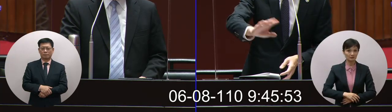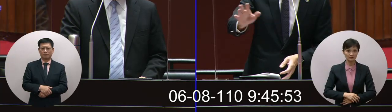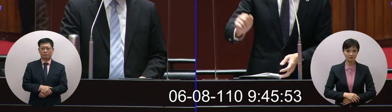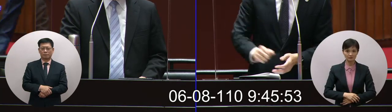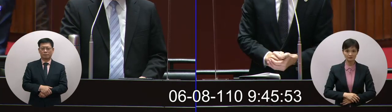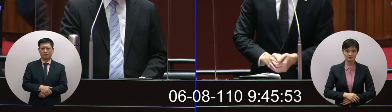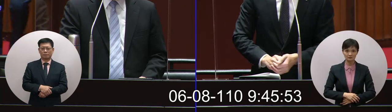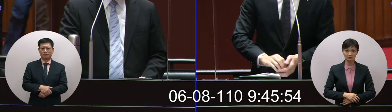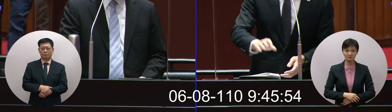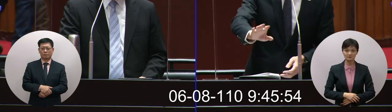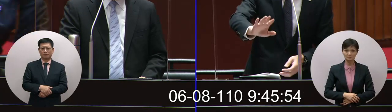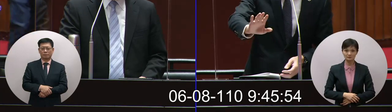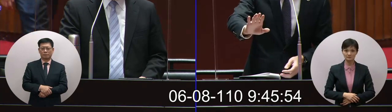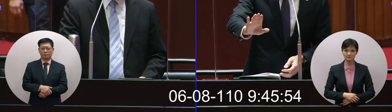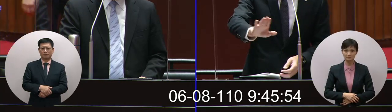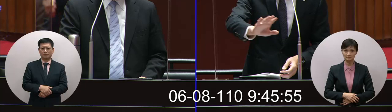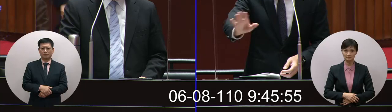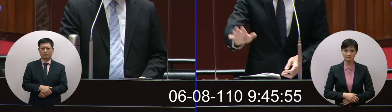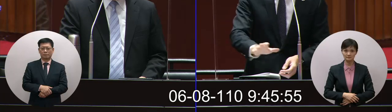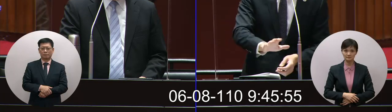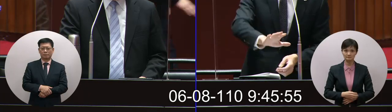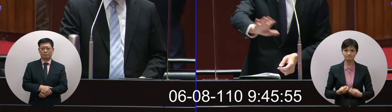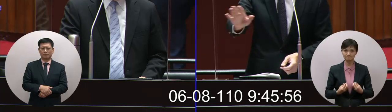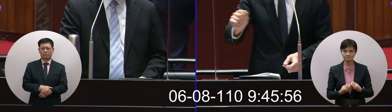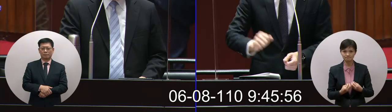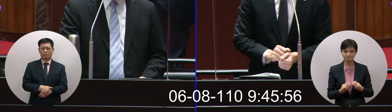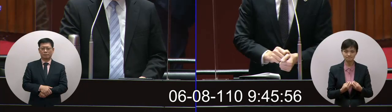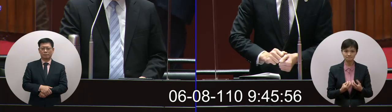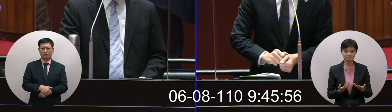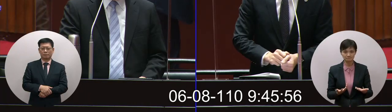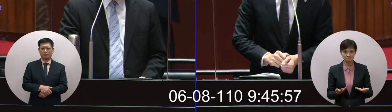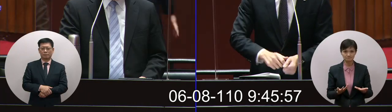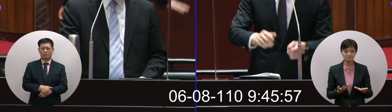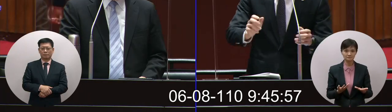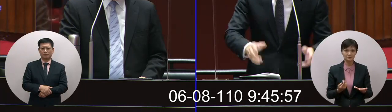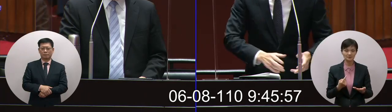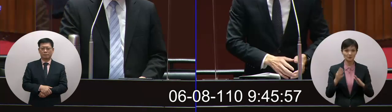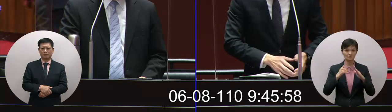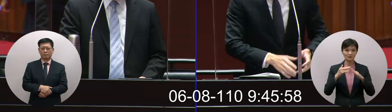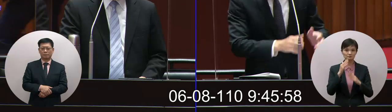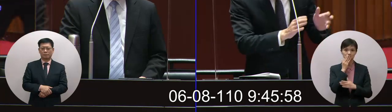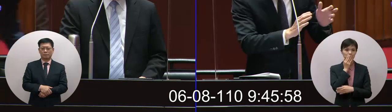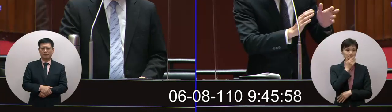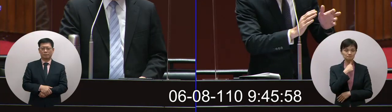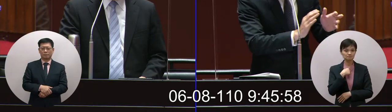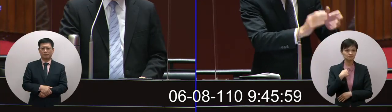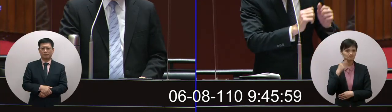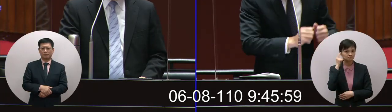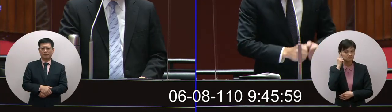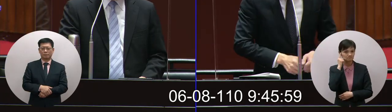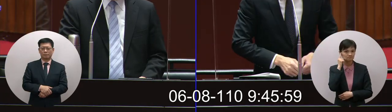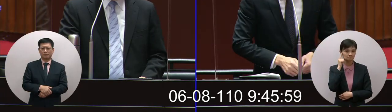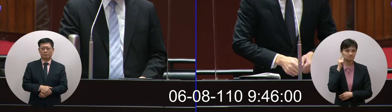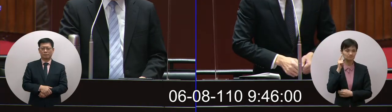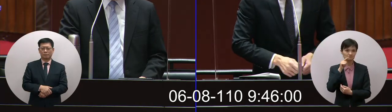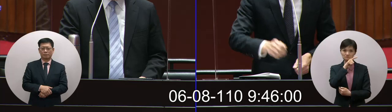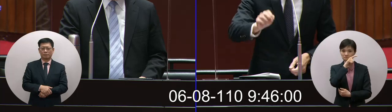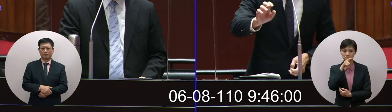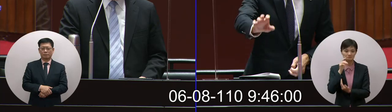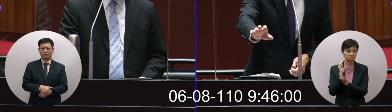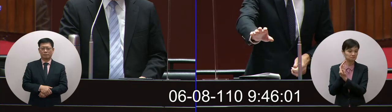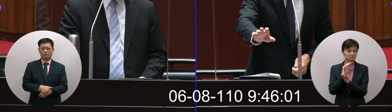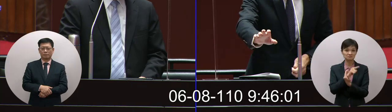这个想办法哦，安尼。要安尼要闪避吼，不爱让这个中央知影。一方面用足侪奇奇怪怪的方